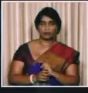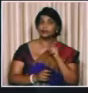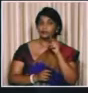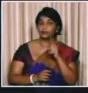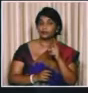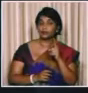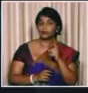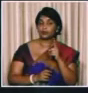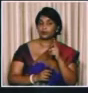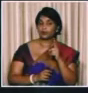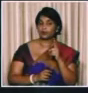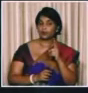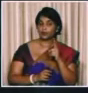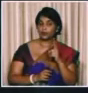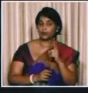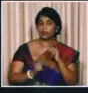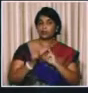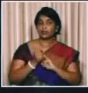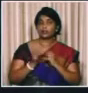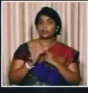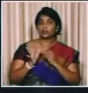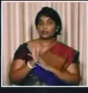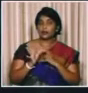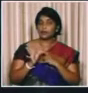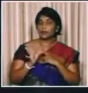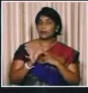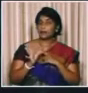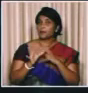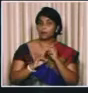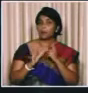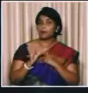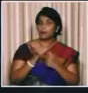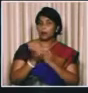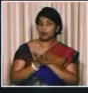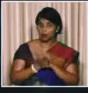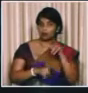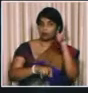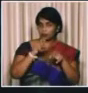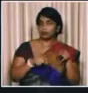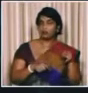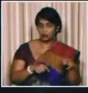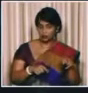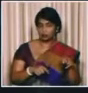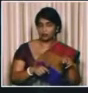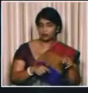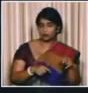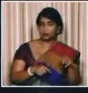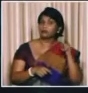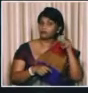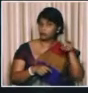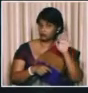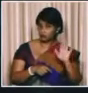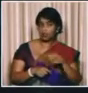එයා වයිස් මාර්ෂල් සම්පත් තුයකොන්ත මහත්මයාට ඇතුළේ නිලධාරීන් ගණනාවකට